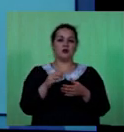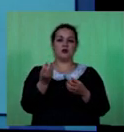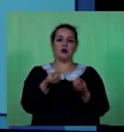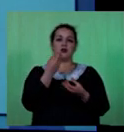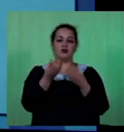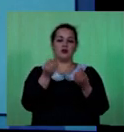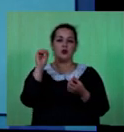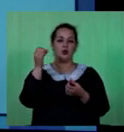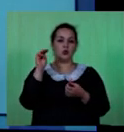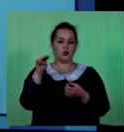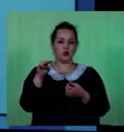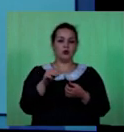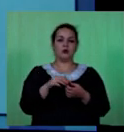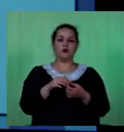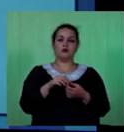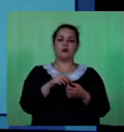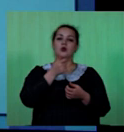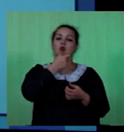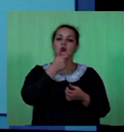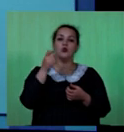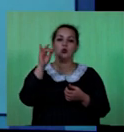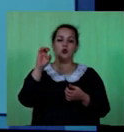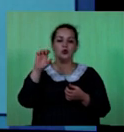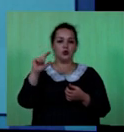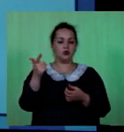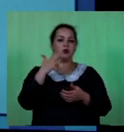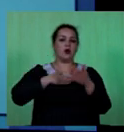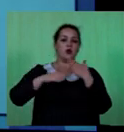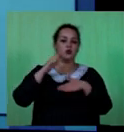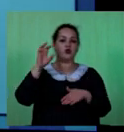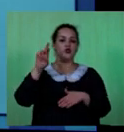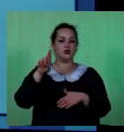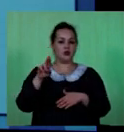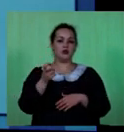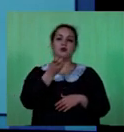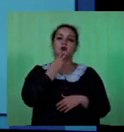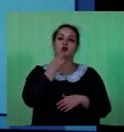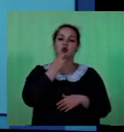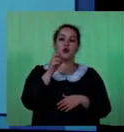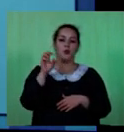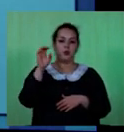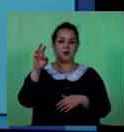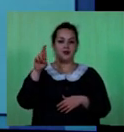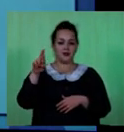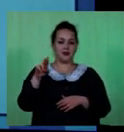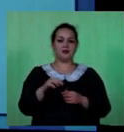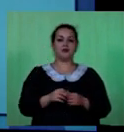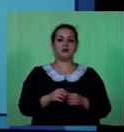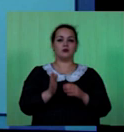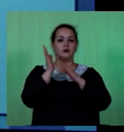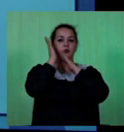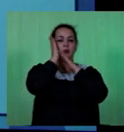расцветет, любуюсь, радуешься, смеемся,